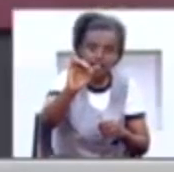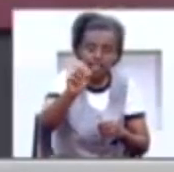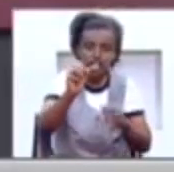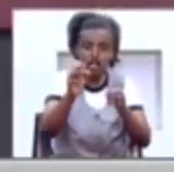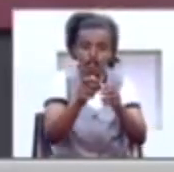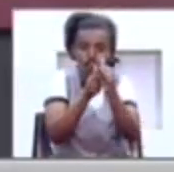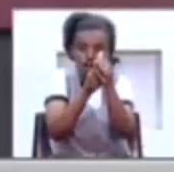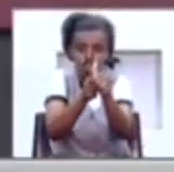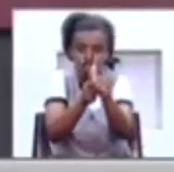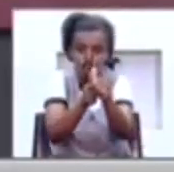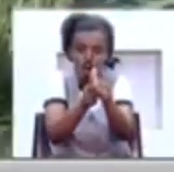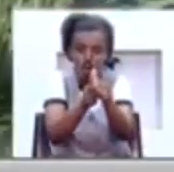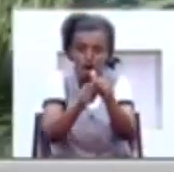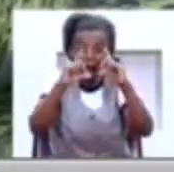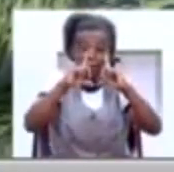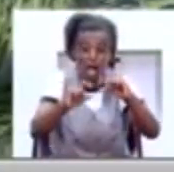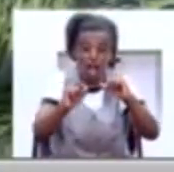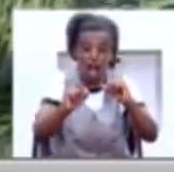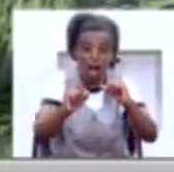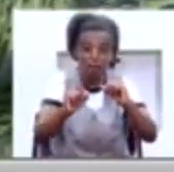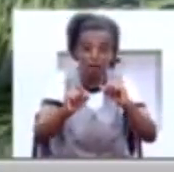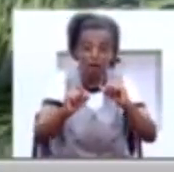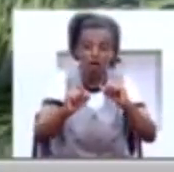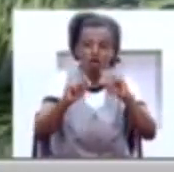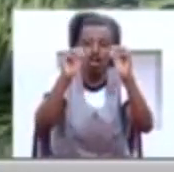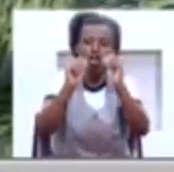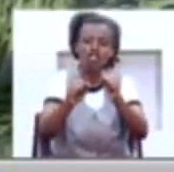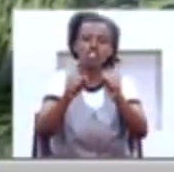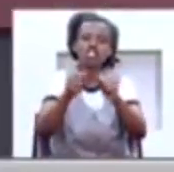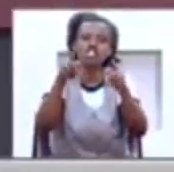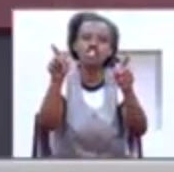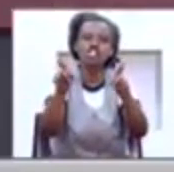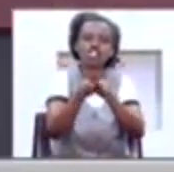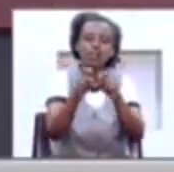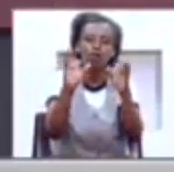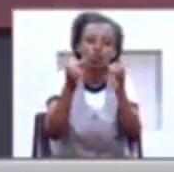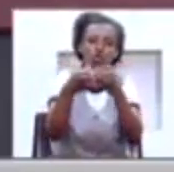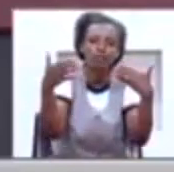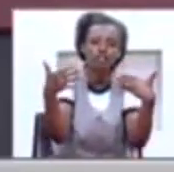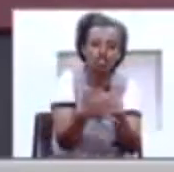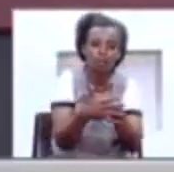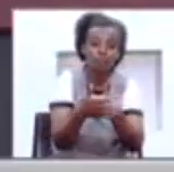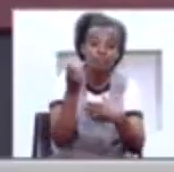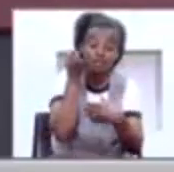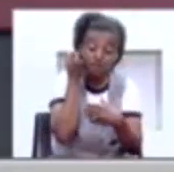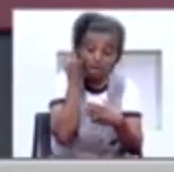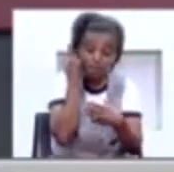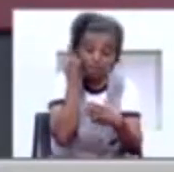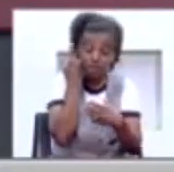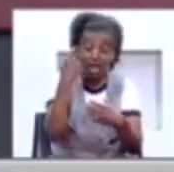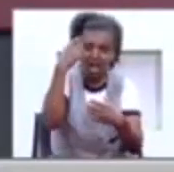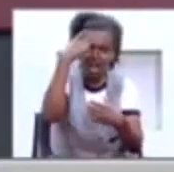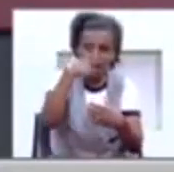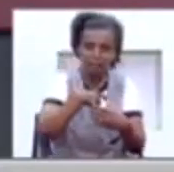umugambanyi azajya mu gatebo kamwe nabo bashaka gutera azaba ari kimwe n'abaduteye byumvikane ko hano